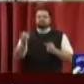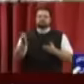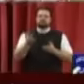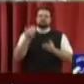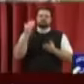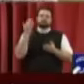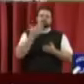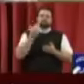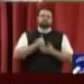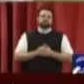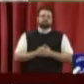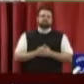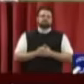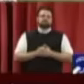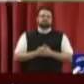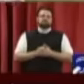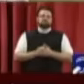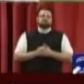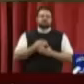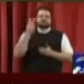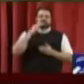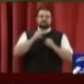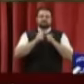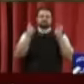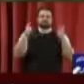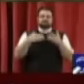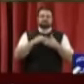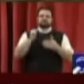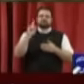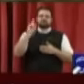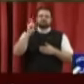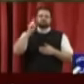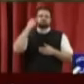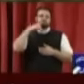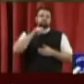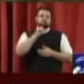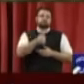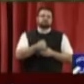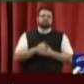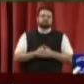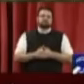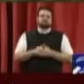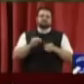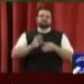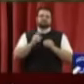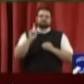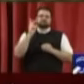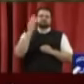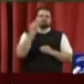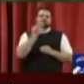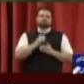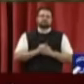Așa. Constată la final că nu înțeleg nimic. Asta e altceva? Asta înseamnă că n-au citit. Asta înseamnă înțelepciune? Nu. Cum Înseamnă că n-au